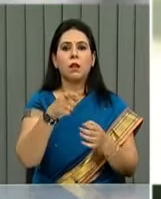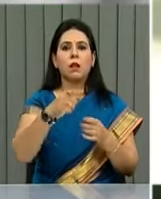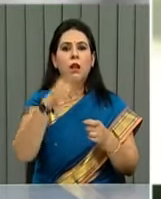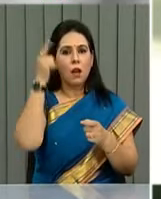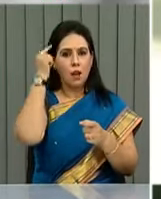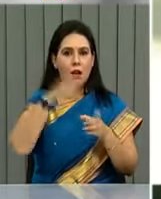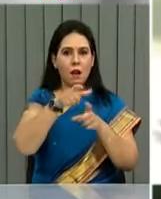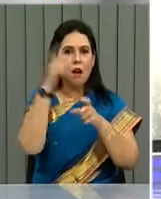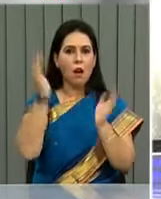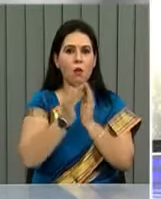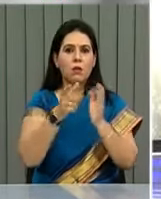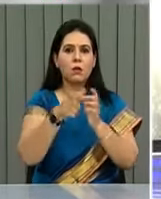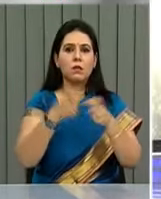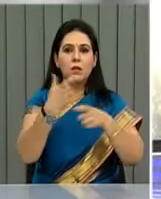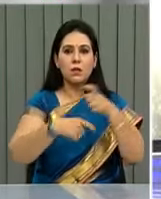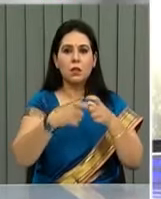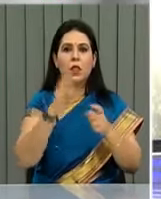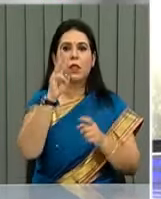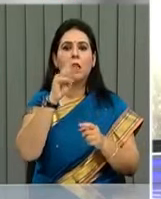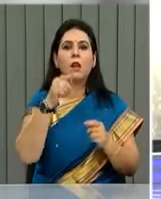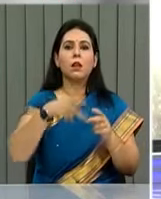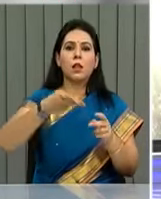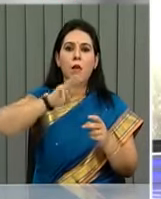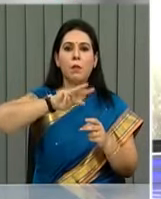होता था उसको 3 गुना बढ़ा दिया गया।